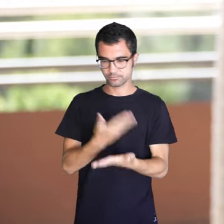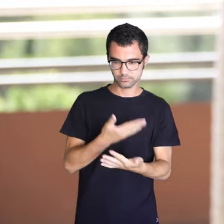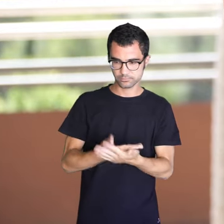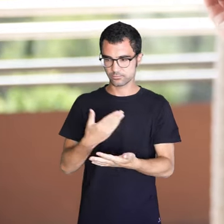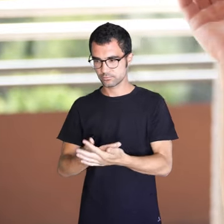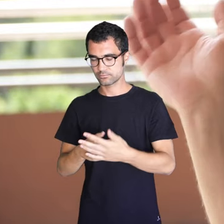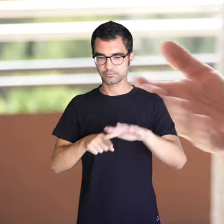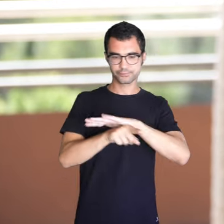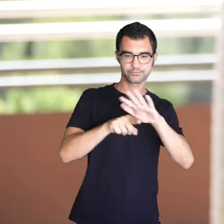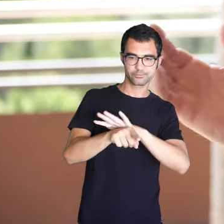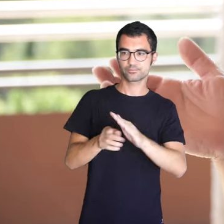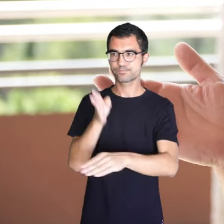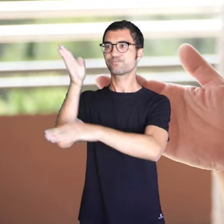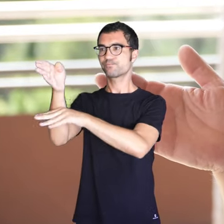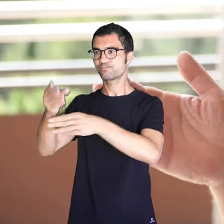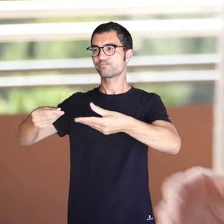papeleo, el que sigui.